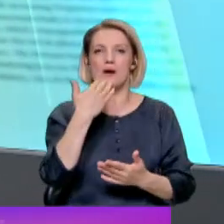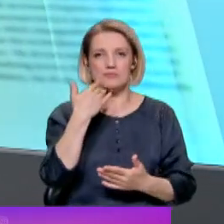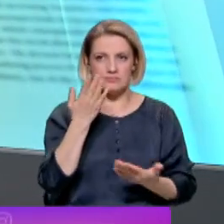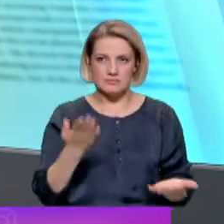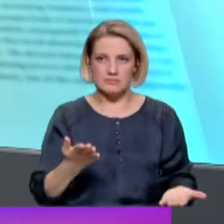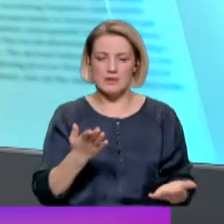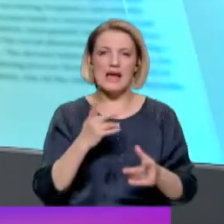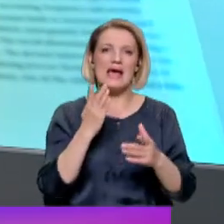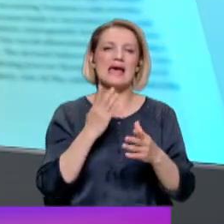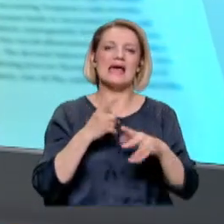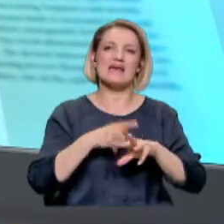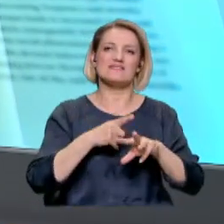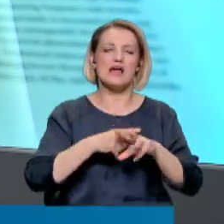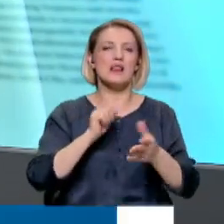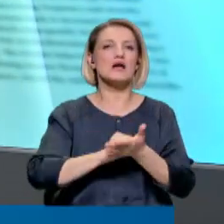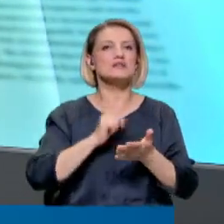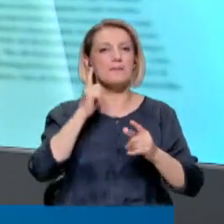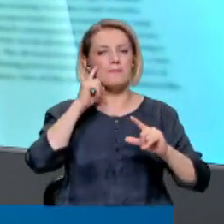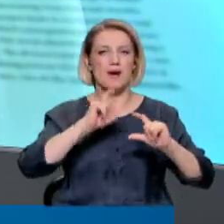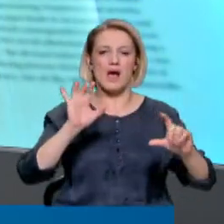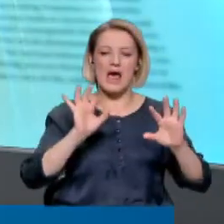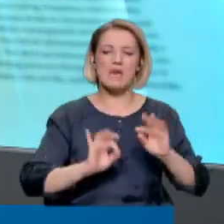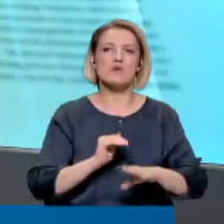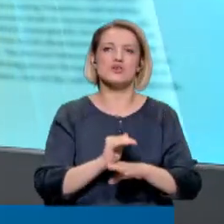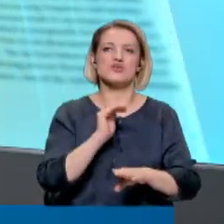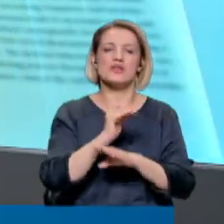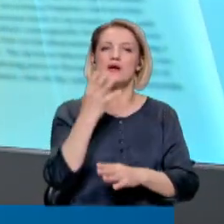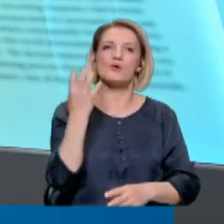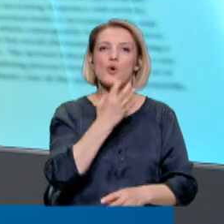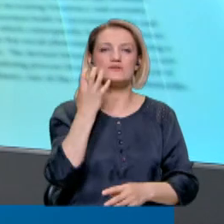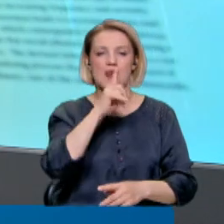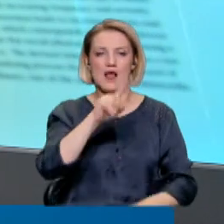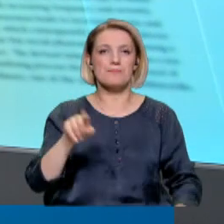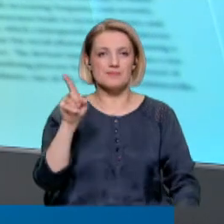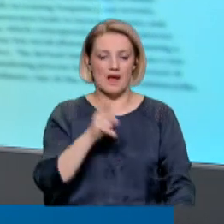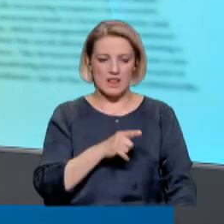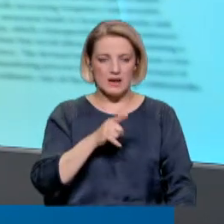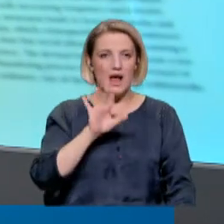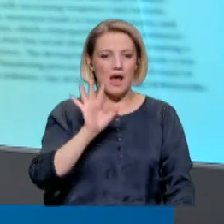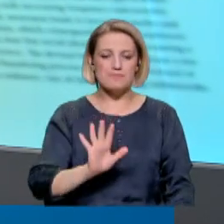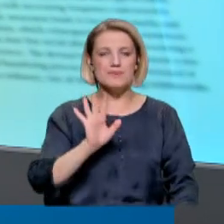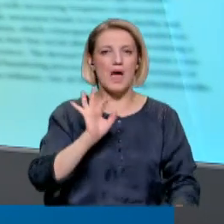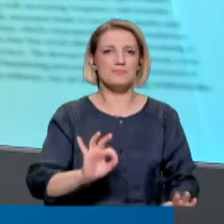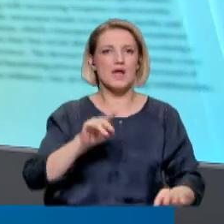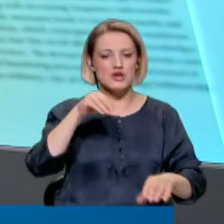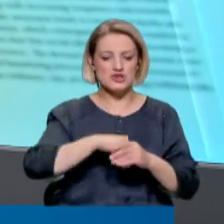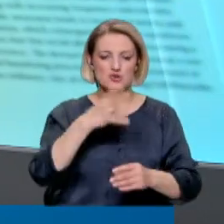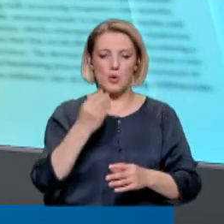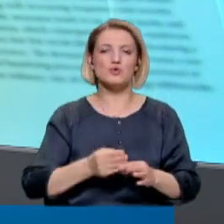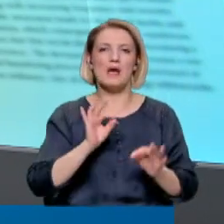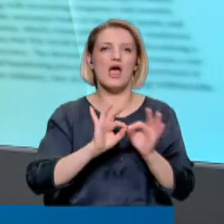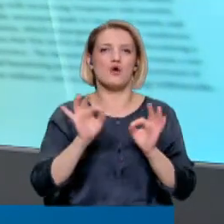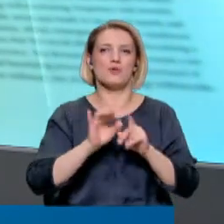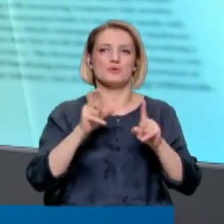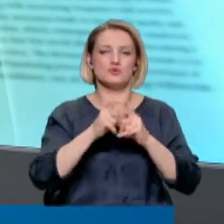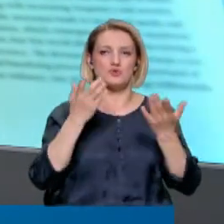bu Evrensel gazetesinin manşetinde ise hem yaşanan konser iptalleri hem de içinde bulunduğumuz ekonomik durum aynı potada